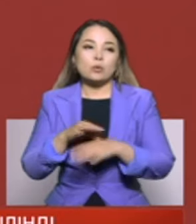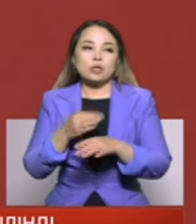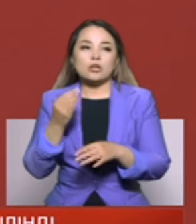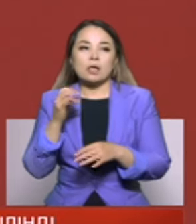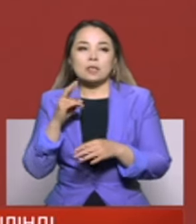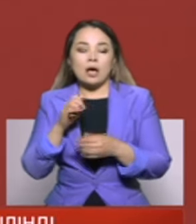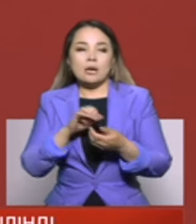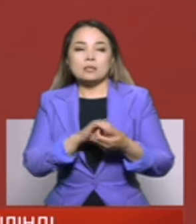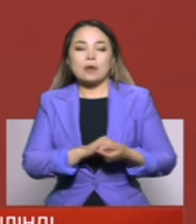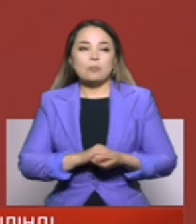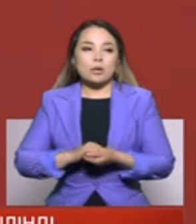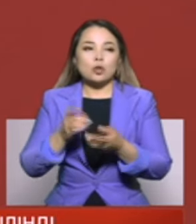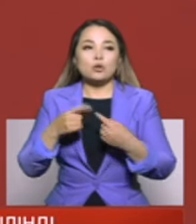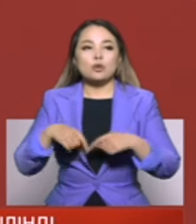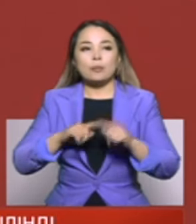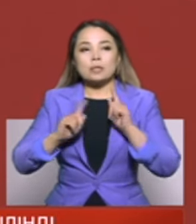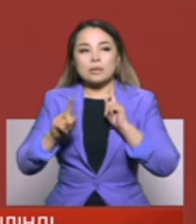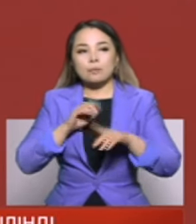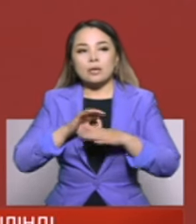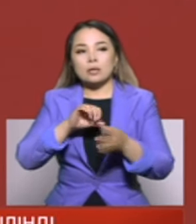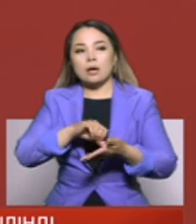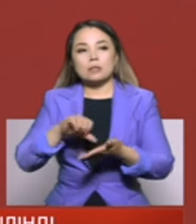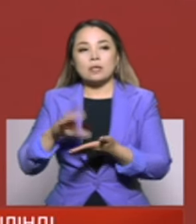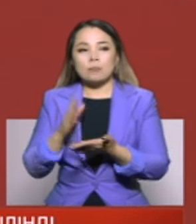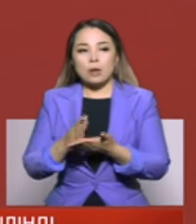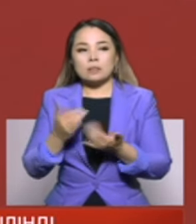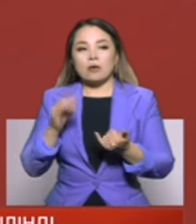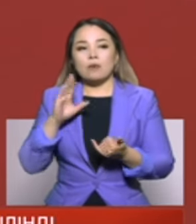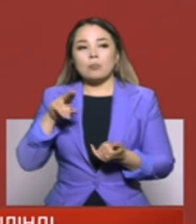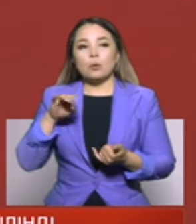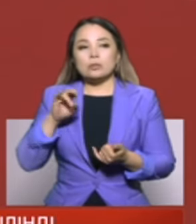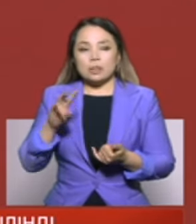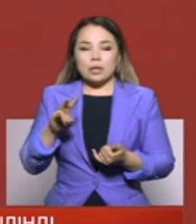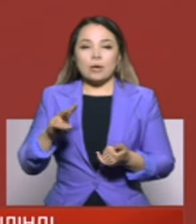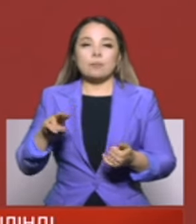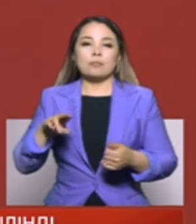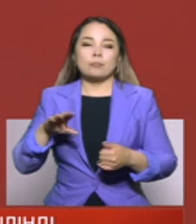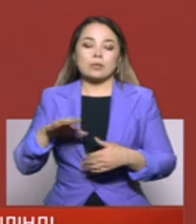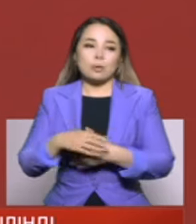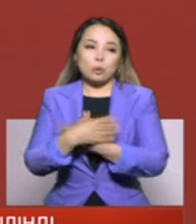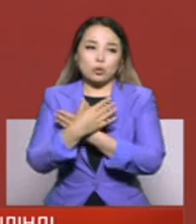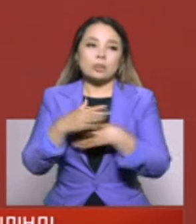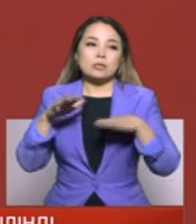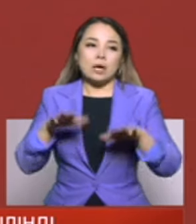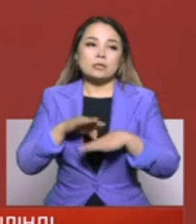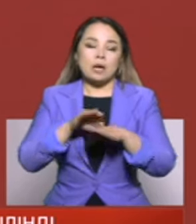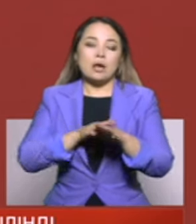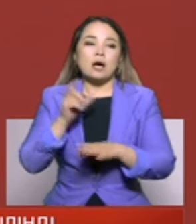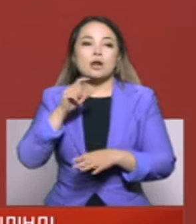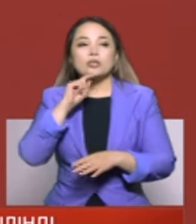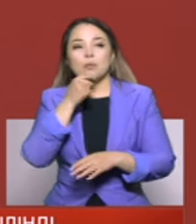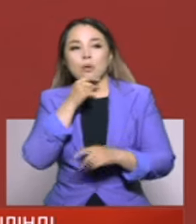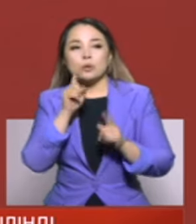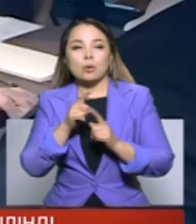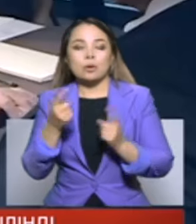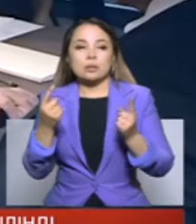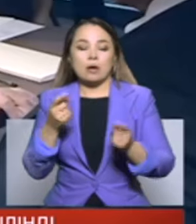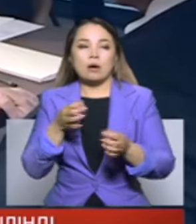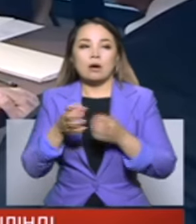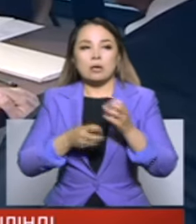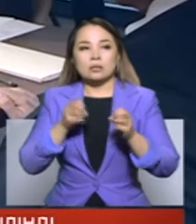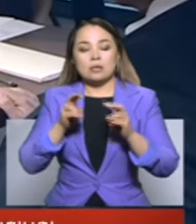Шанхай ынтымақтастық ұйымының саммитіне қатысады. Бұл туралы Владимир Путин Петербург экономикалық форум аясында ірі халықаралық